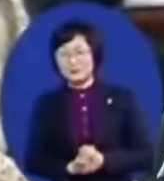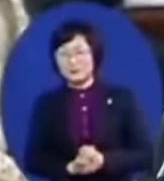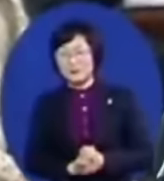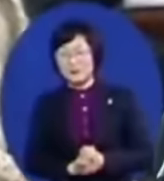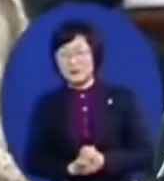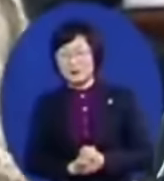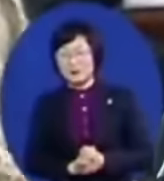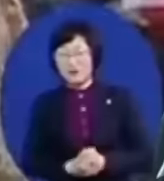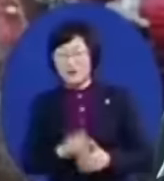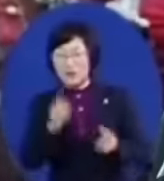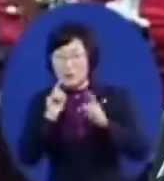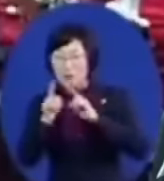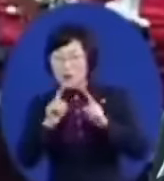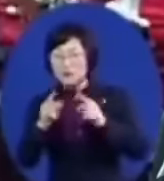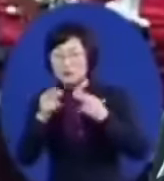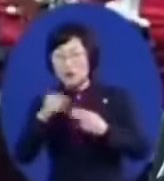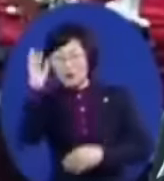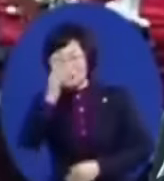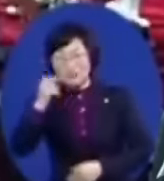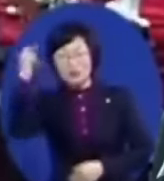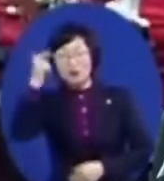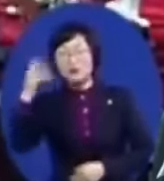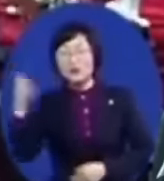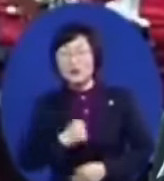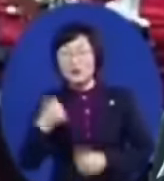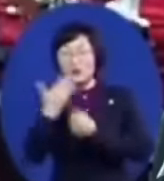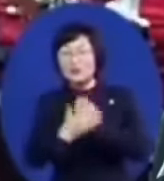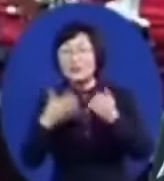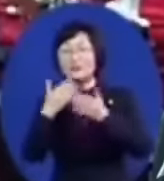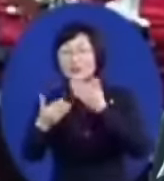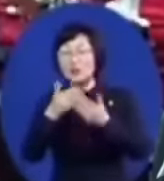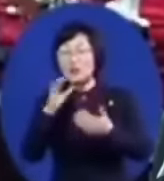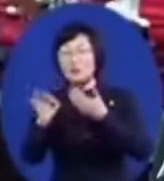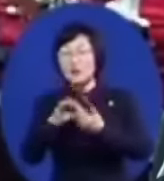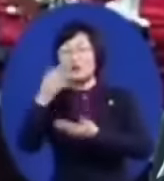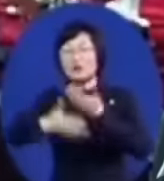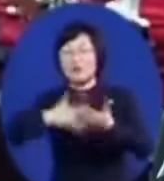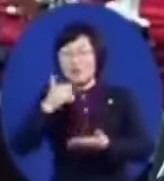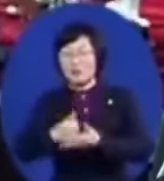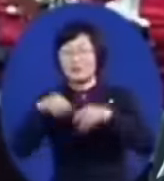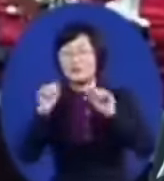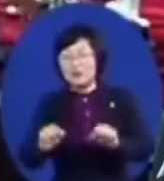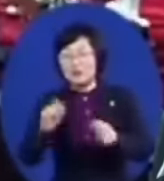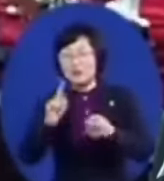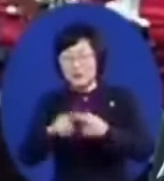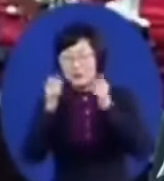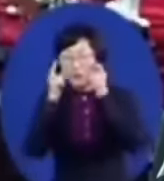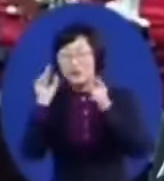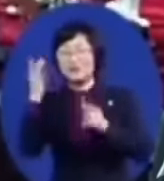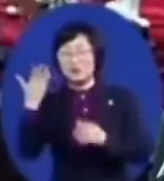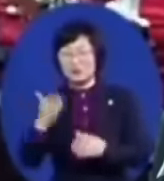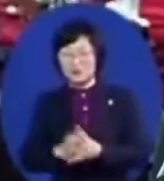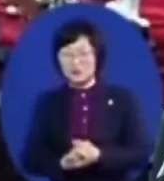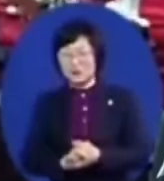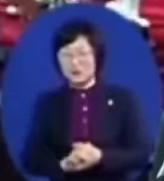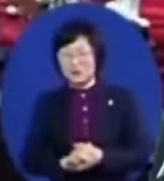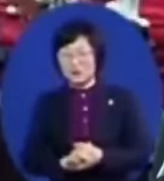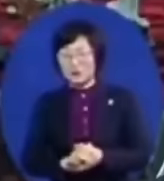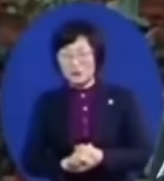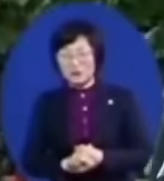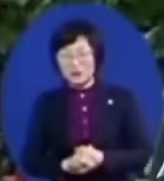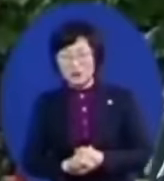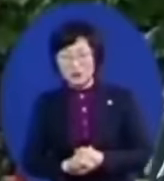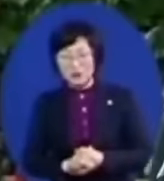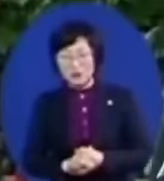그럴 뿐 아니라 말씀과 성령을 통해 은혜의 체험을 하면은 하나님이 살아계신 것을 알게 되는 것입니다. 교회 와서 은혜를 받아야